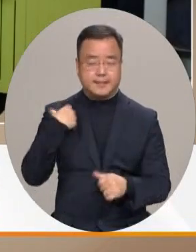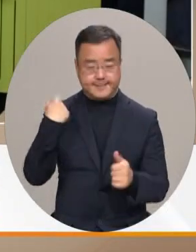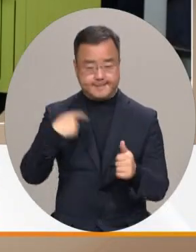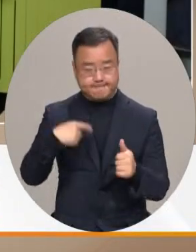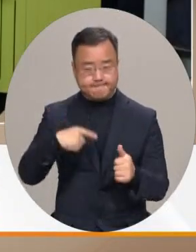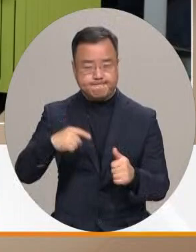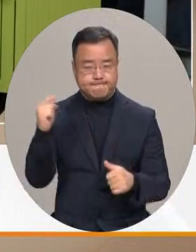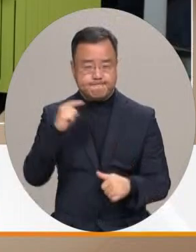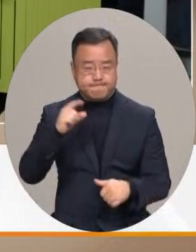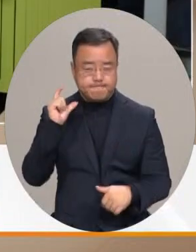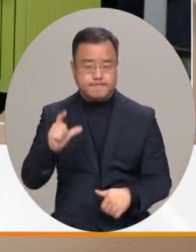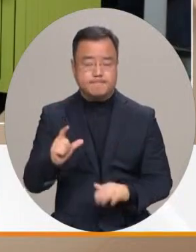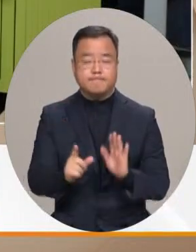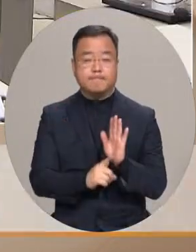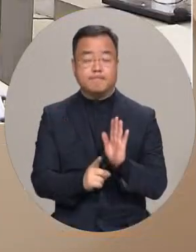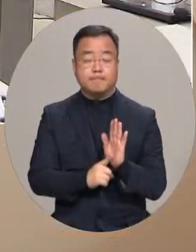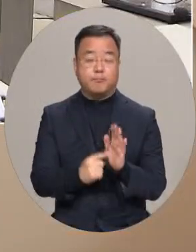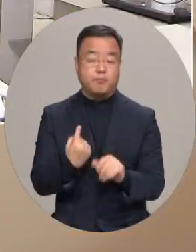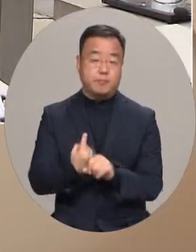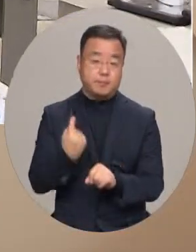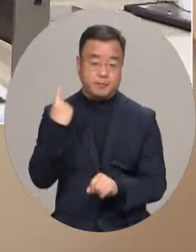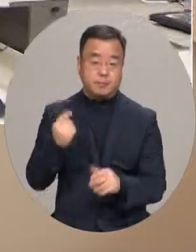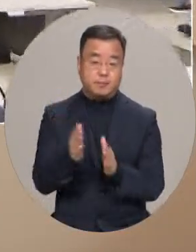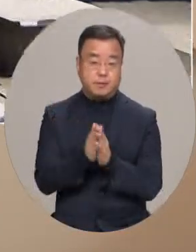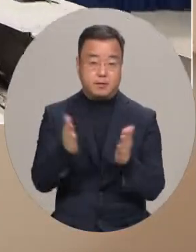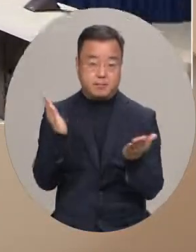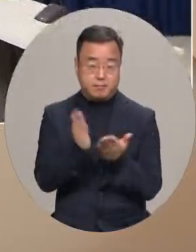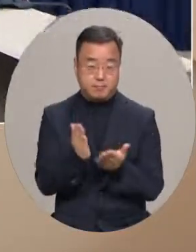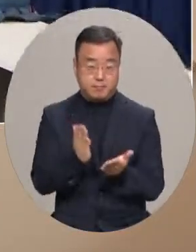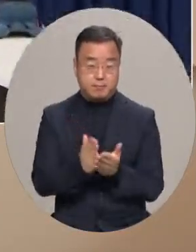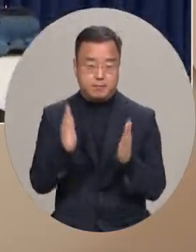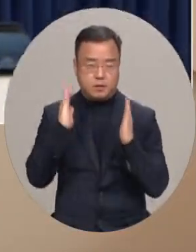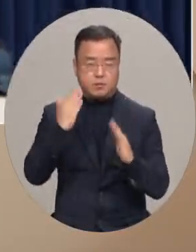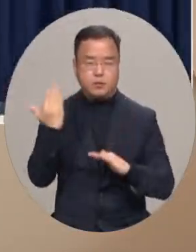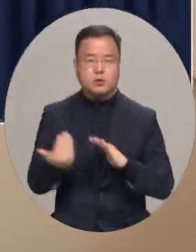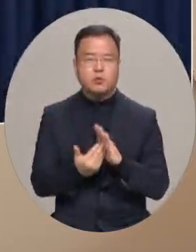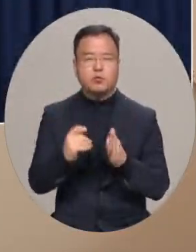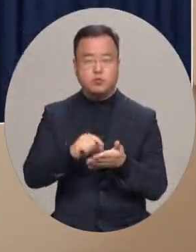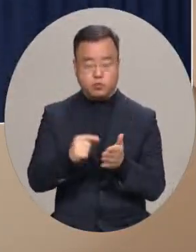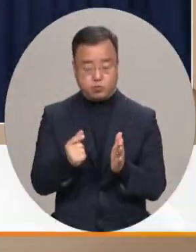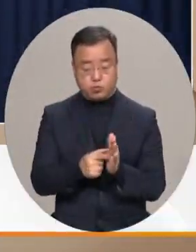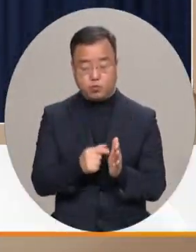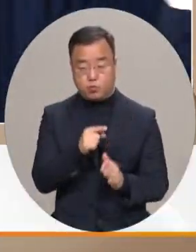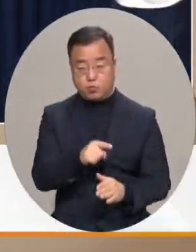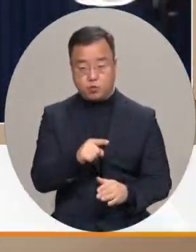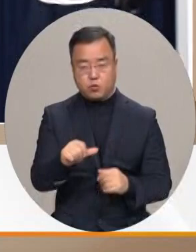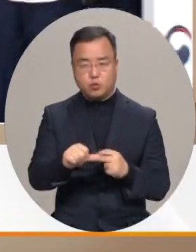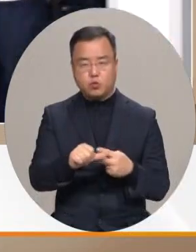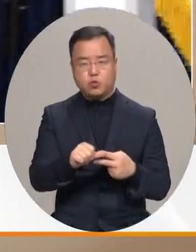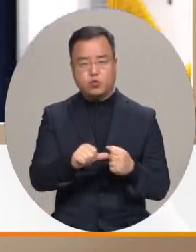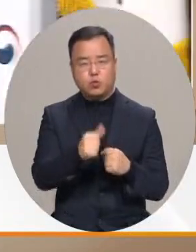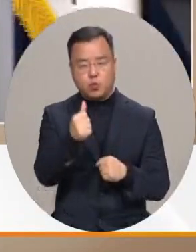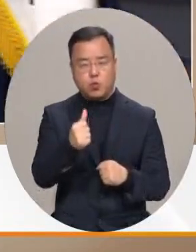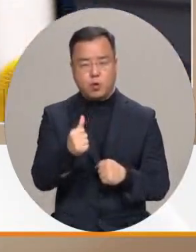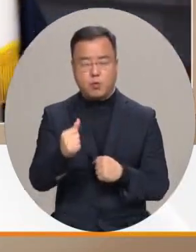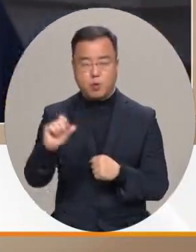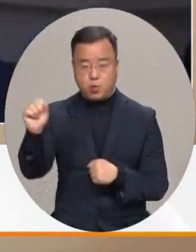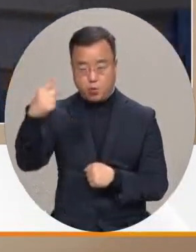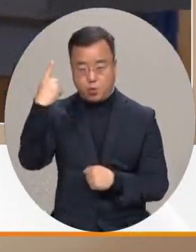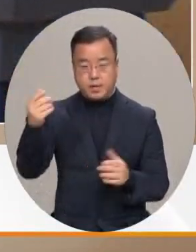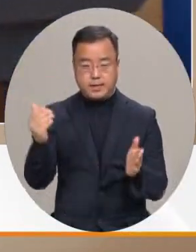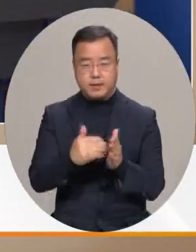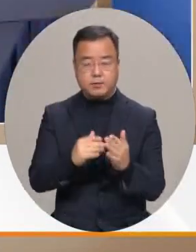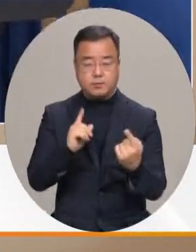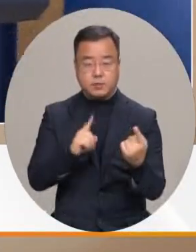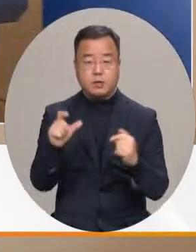강화하는데 지난해 시작한 맞춤형 학업 성지도 평가를 올해 초등학교 5학년과 일까지로 확대한데